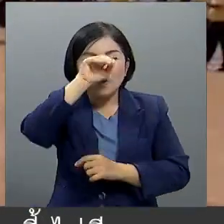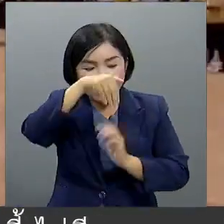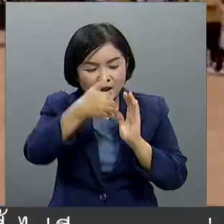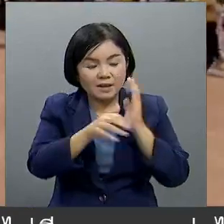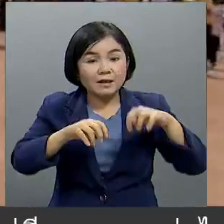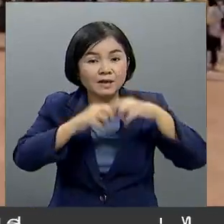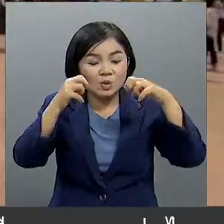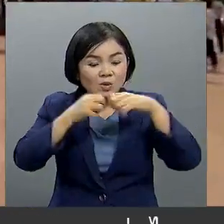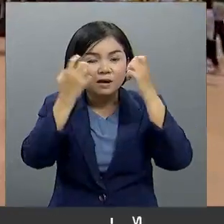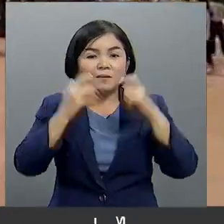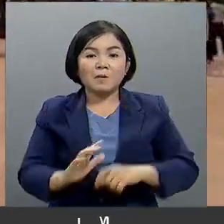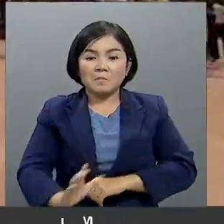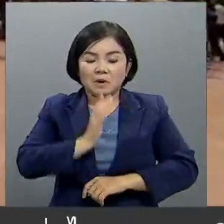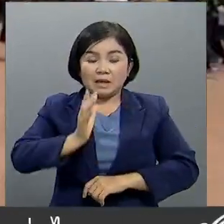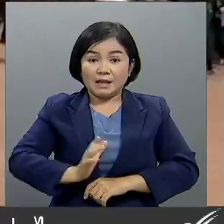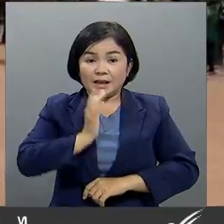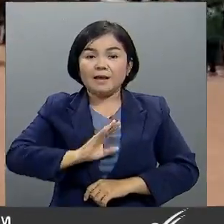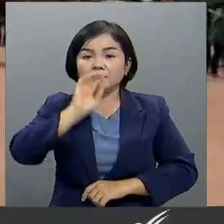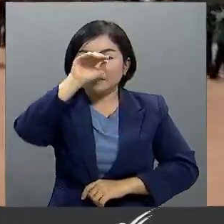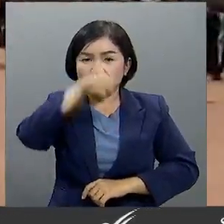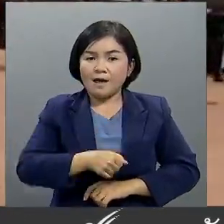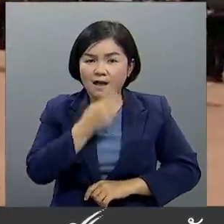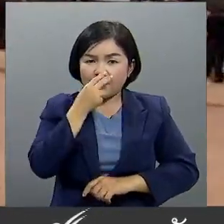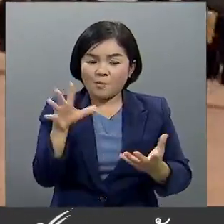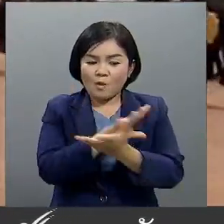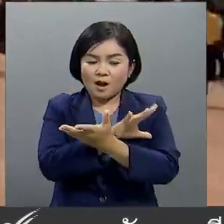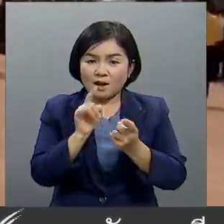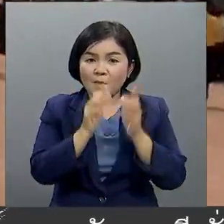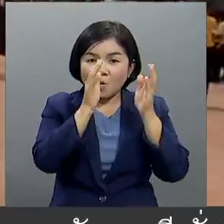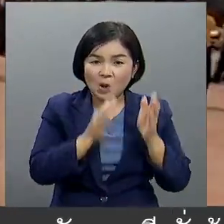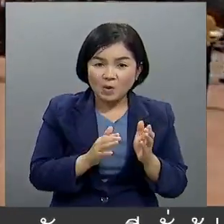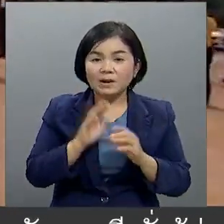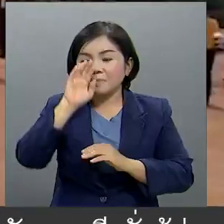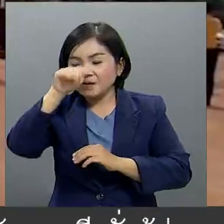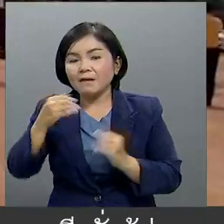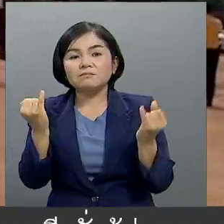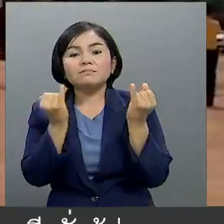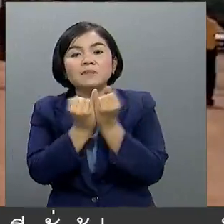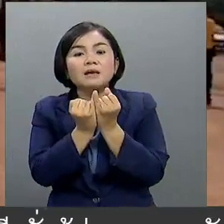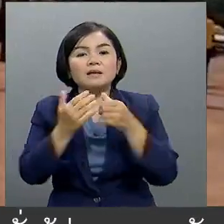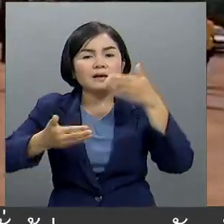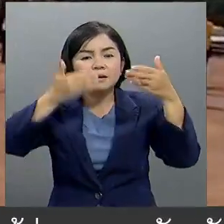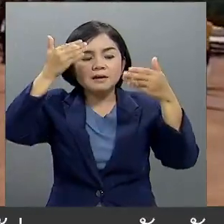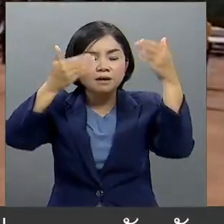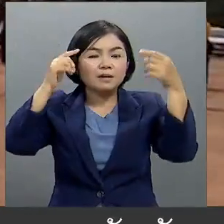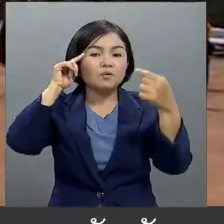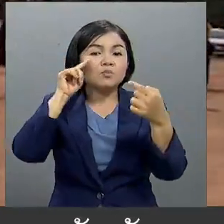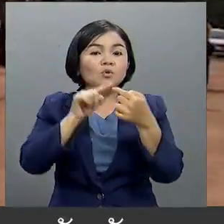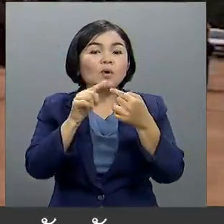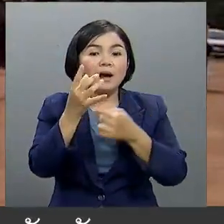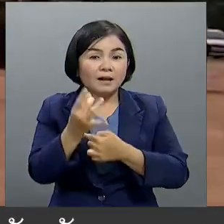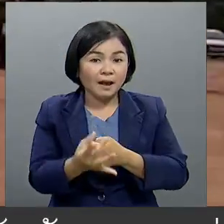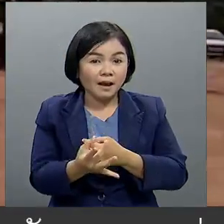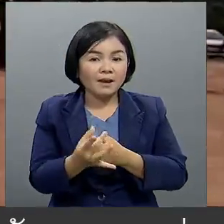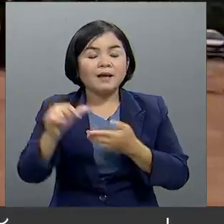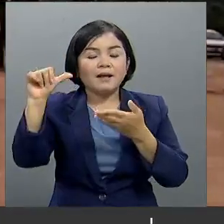แล้วก็การแสดงที่ให้เห็นถึงวิถีชีวิตของคนกับช้างการจัดงานเนี่ยวัตถุประสงค์หลักที่น่าสนใจนะคุณผู้ชมคือการแก้ไขปั